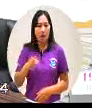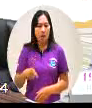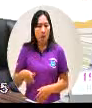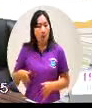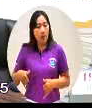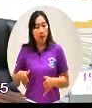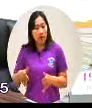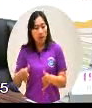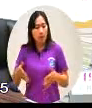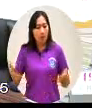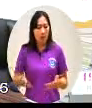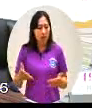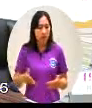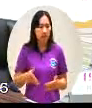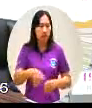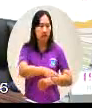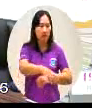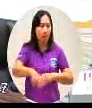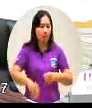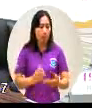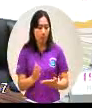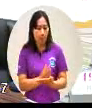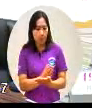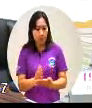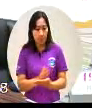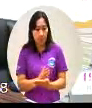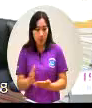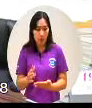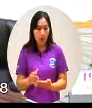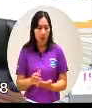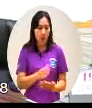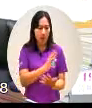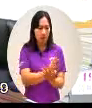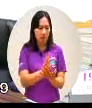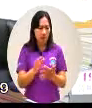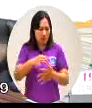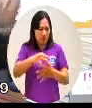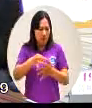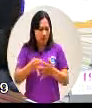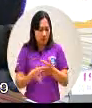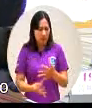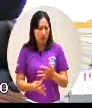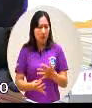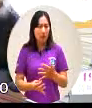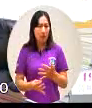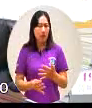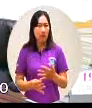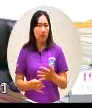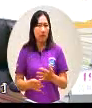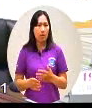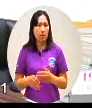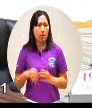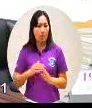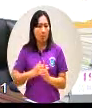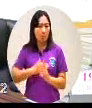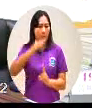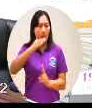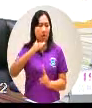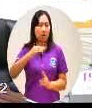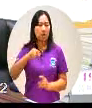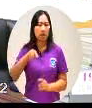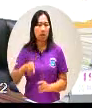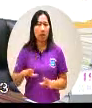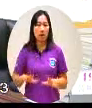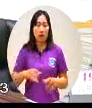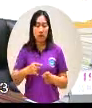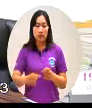案，环评通过了，一条啊一条都要落实。100年甲101年已经2年去予延宕去啊，无简单。伫今